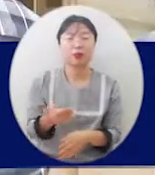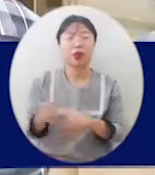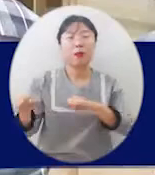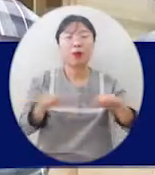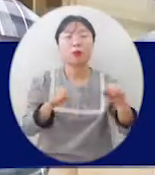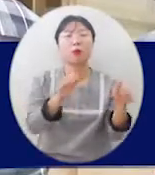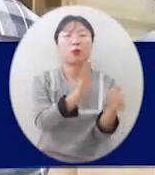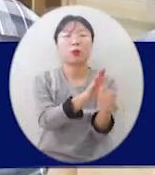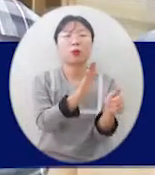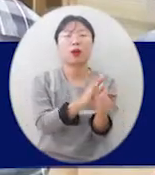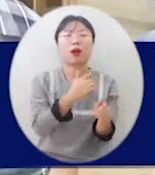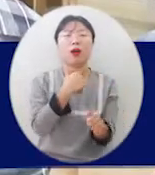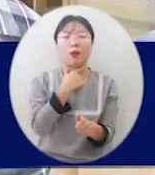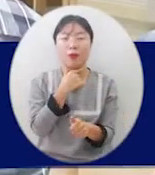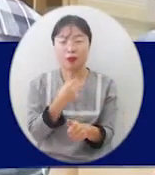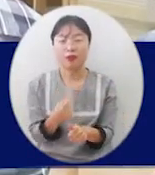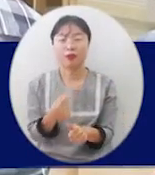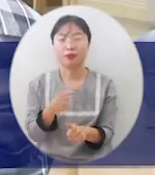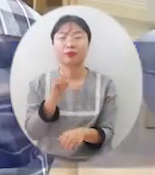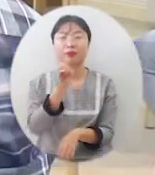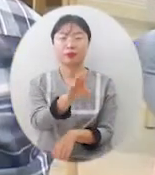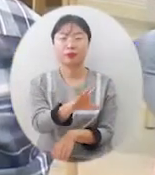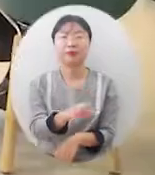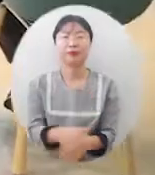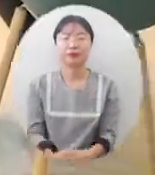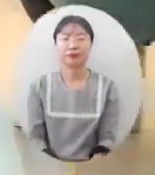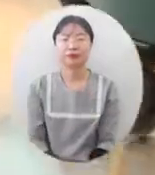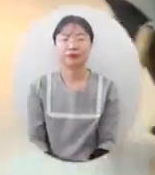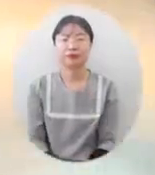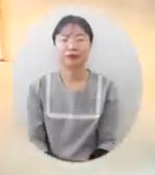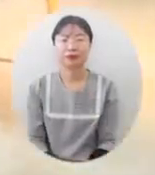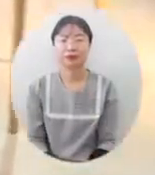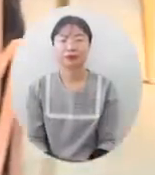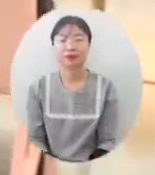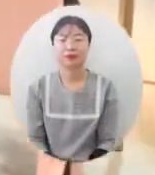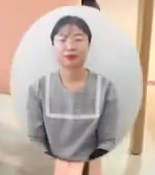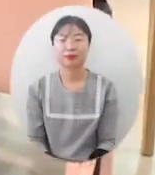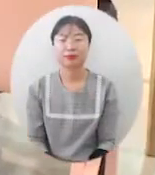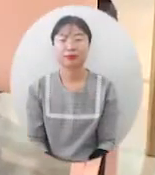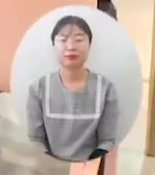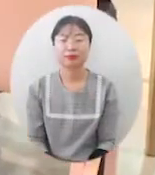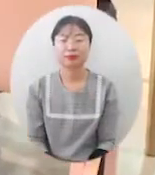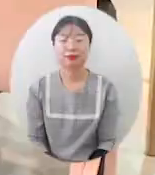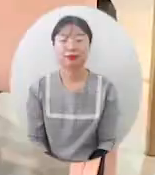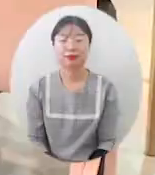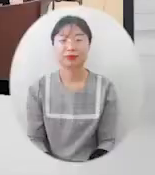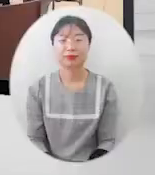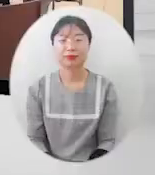데 많은 도움과 활력소가 되기를 바란다며 응원의 메시지를 전했습니다.